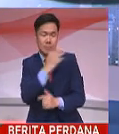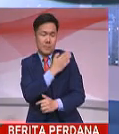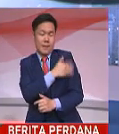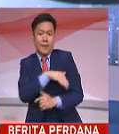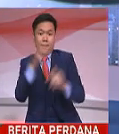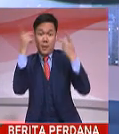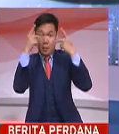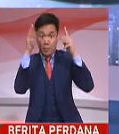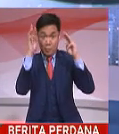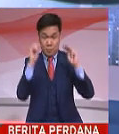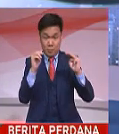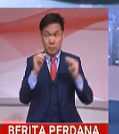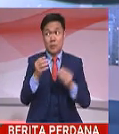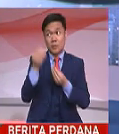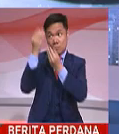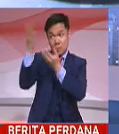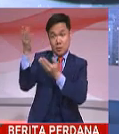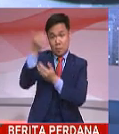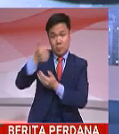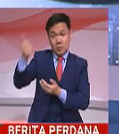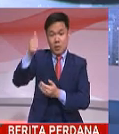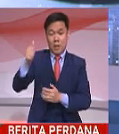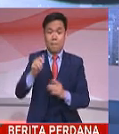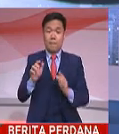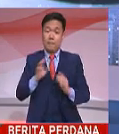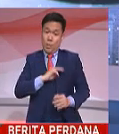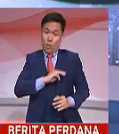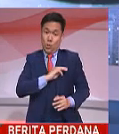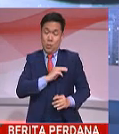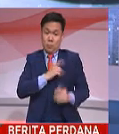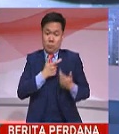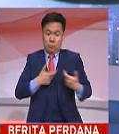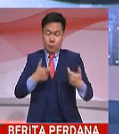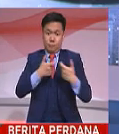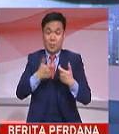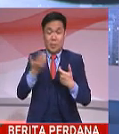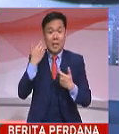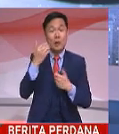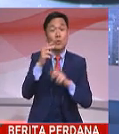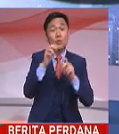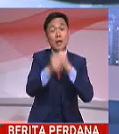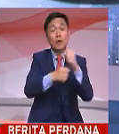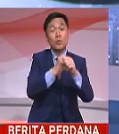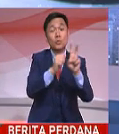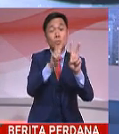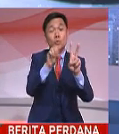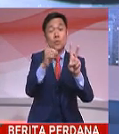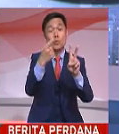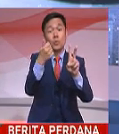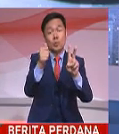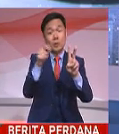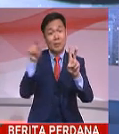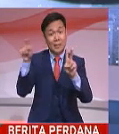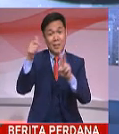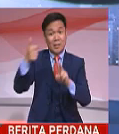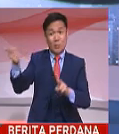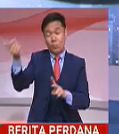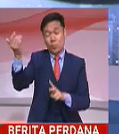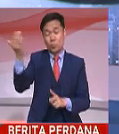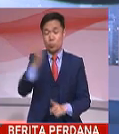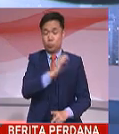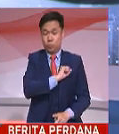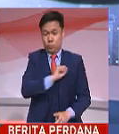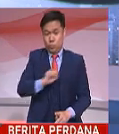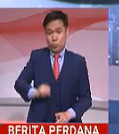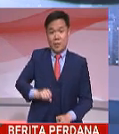Menteri itu pernah memberitahu Jemaah Menteri dalam satu mesyuarat pada tahun 2010 bahawa putra mahkota Arab Saudi,